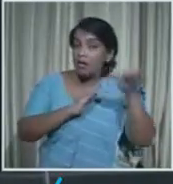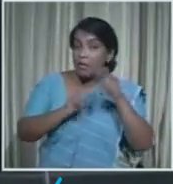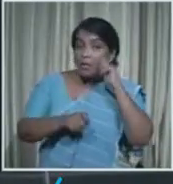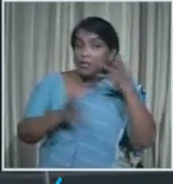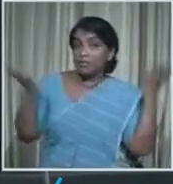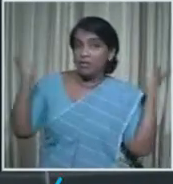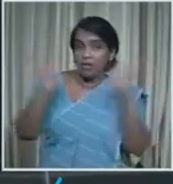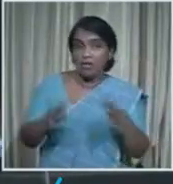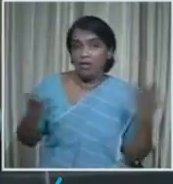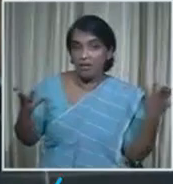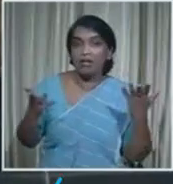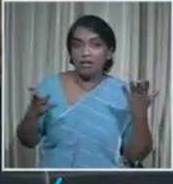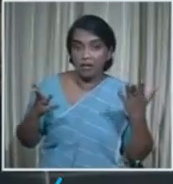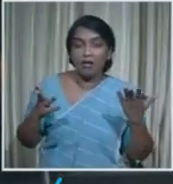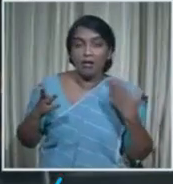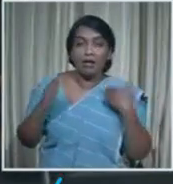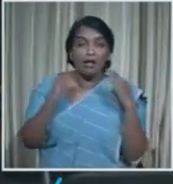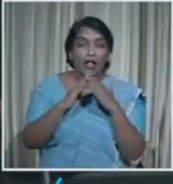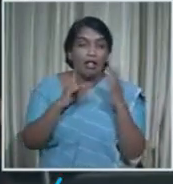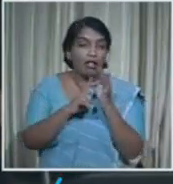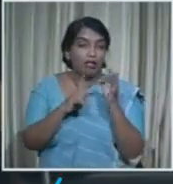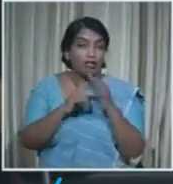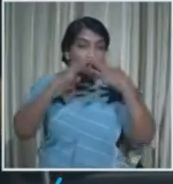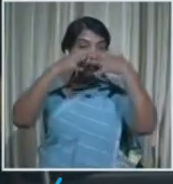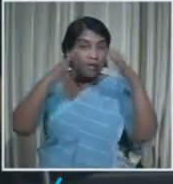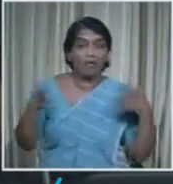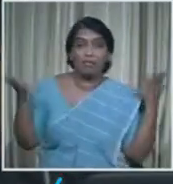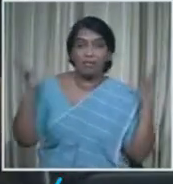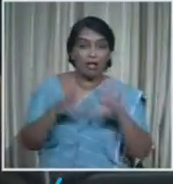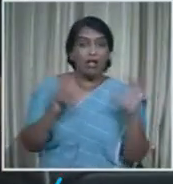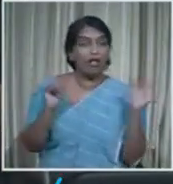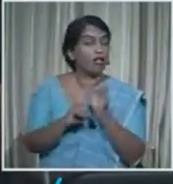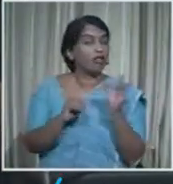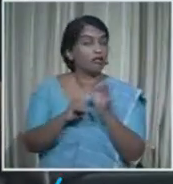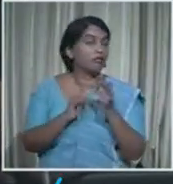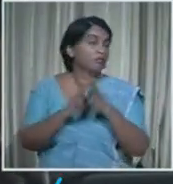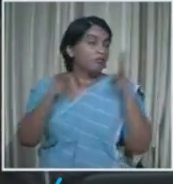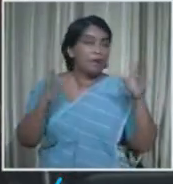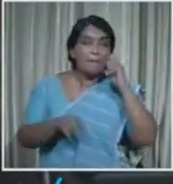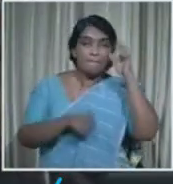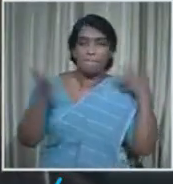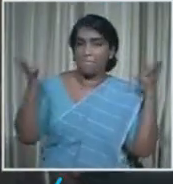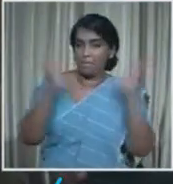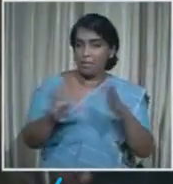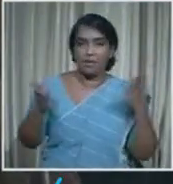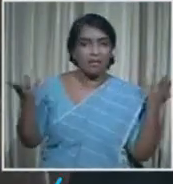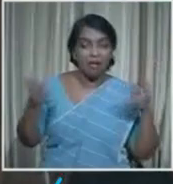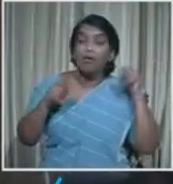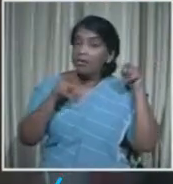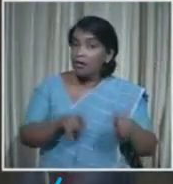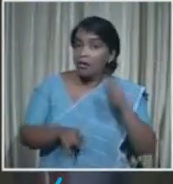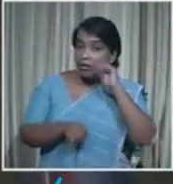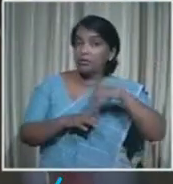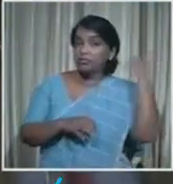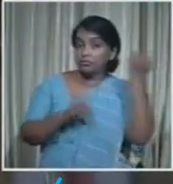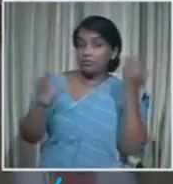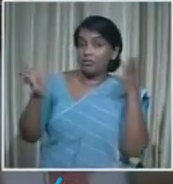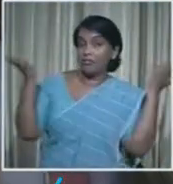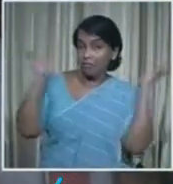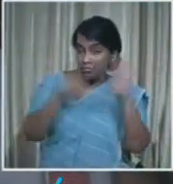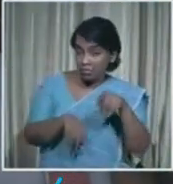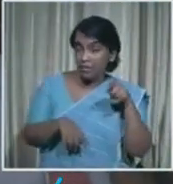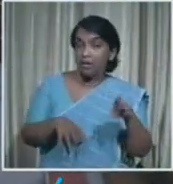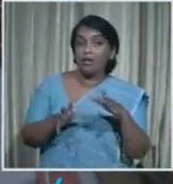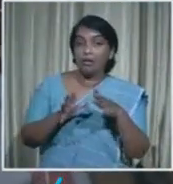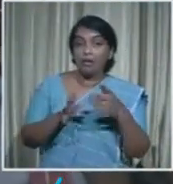නැහැ. තාම අපේ පැල්පත් වාසීන් බහැලා නැහැ. දරිද්‍රතාවයෙන් පෙරළෙන මිනිස්සු බහැලා නැහැ. මේ මිනිස්සු පාරට බැස්සොත්